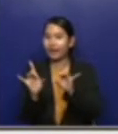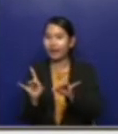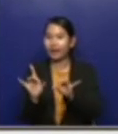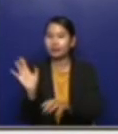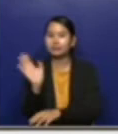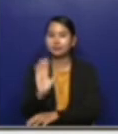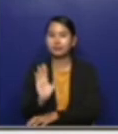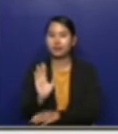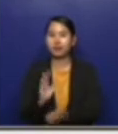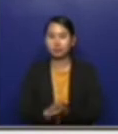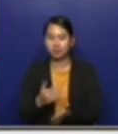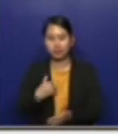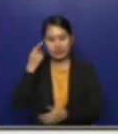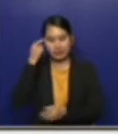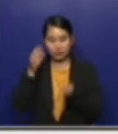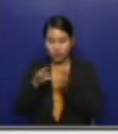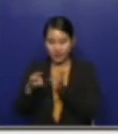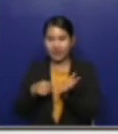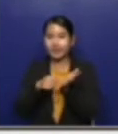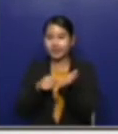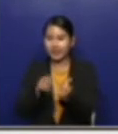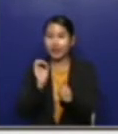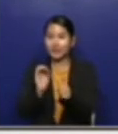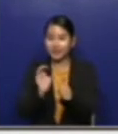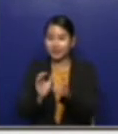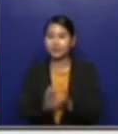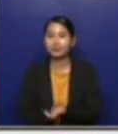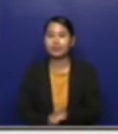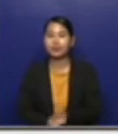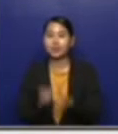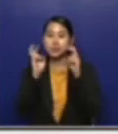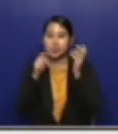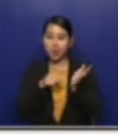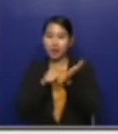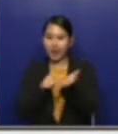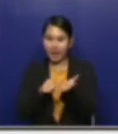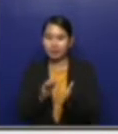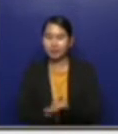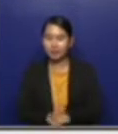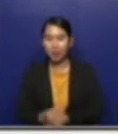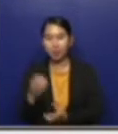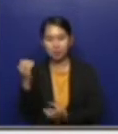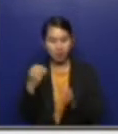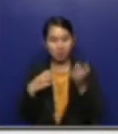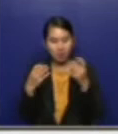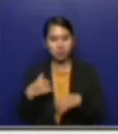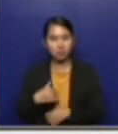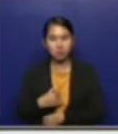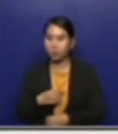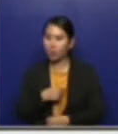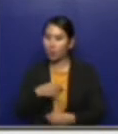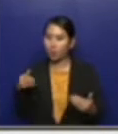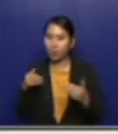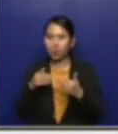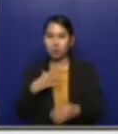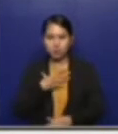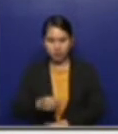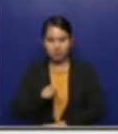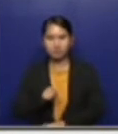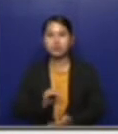ลังจะหาทางเสนอเพราะนั้นวันนี้ยตินี้เข้ามาบอกว่าให้รับฟังนี่ตรงใจผมเลยการรับฟังคือเมตต